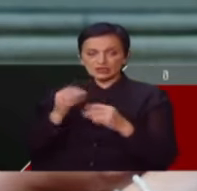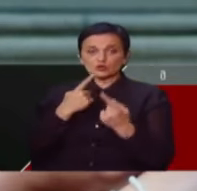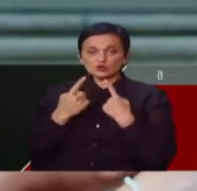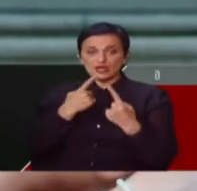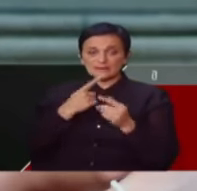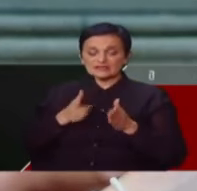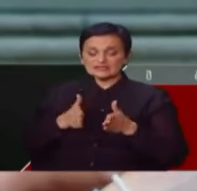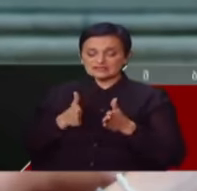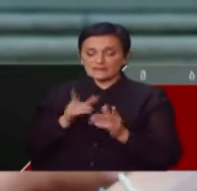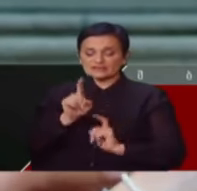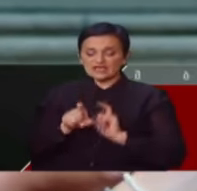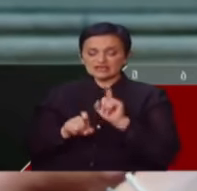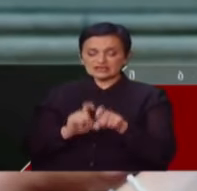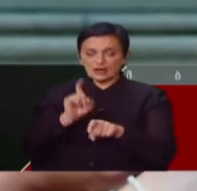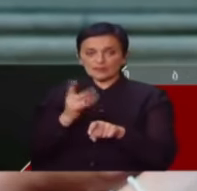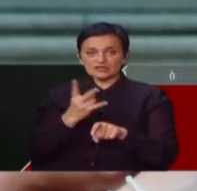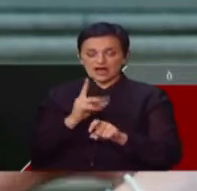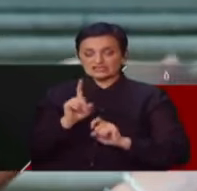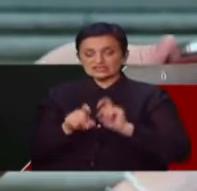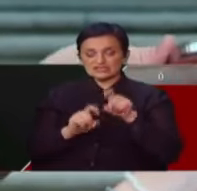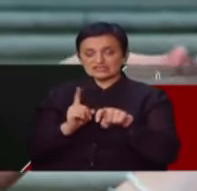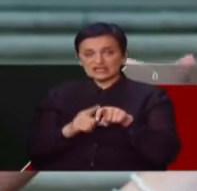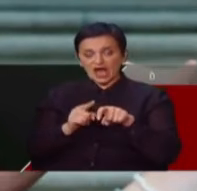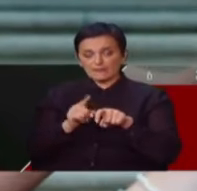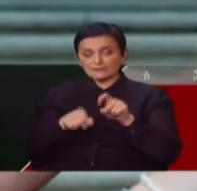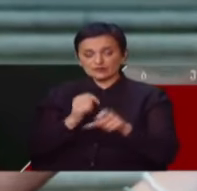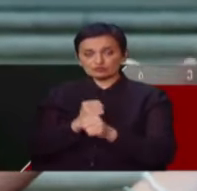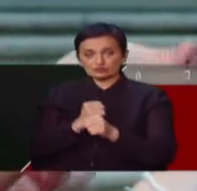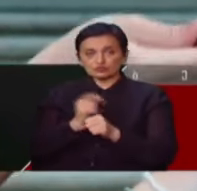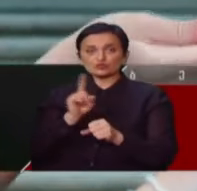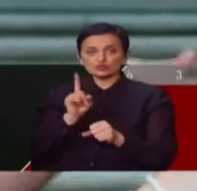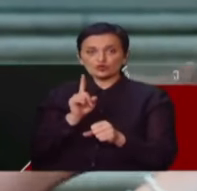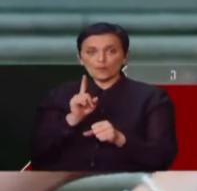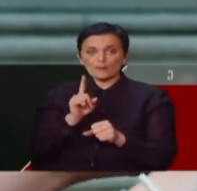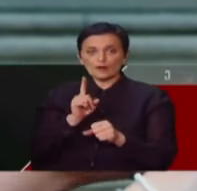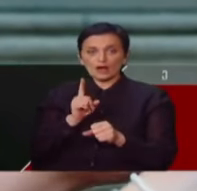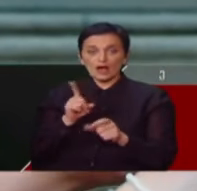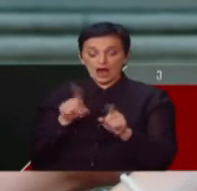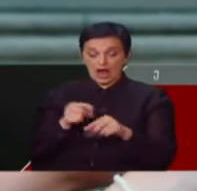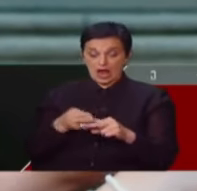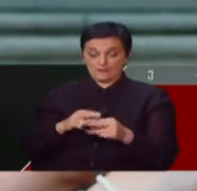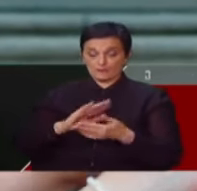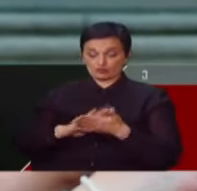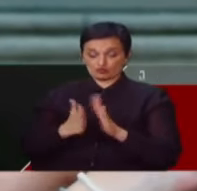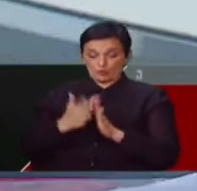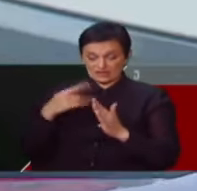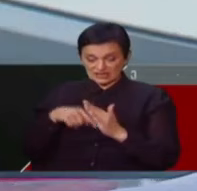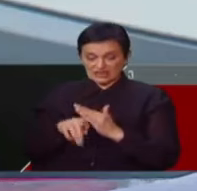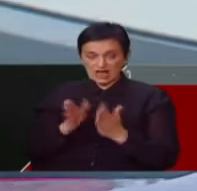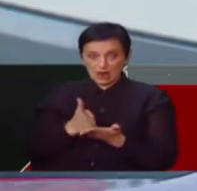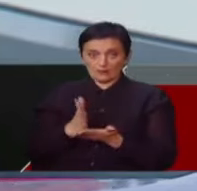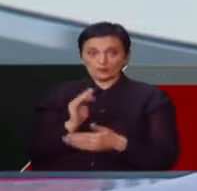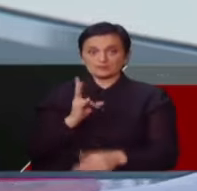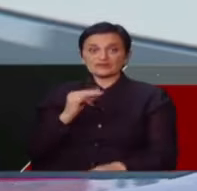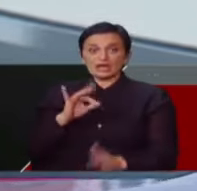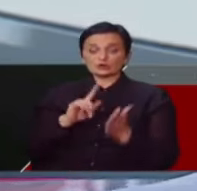და ნაბიჯებზე, რა ნაბიჯებიც უნდა იყოს გადადგმული იმისთვის, რომ გამოვიდეთ ამ მდგომარეობიდან.